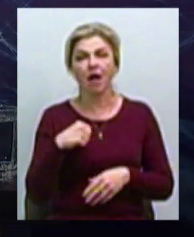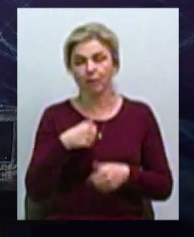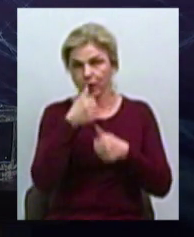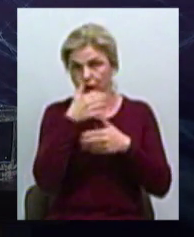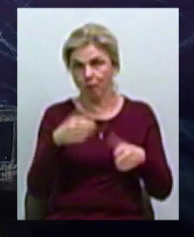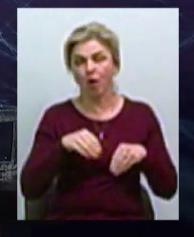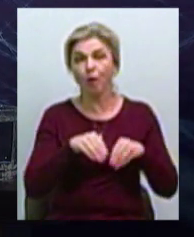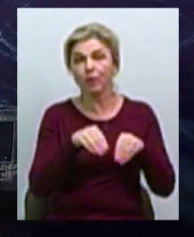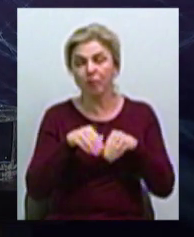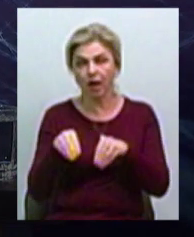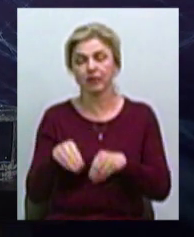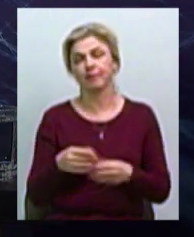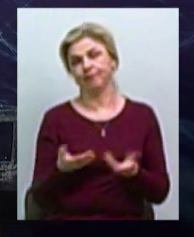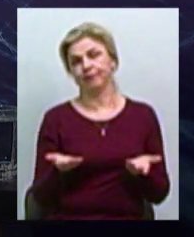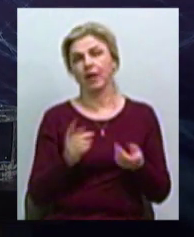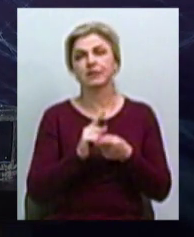її обробляти, стало